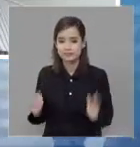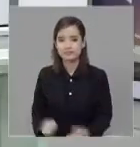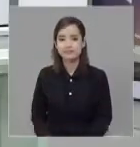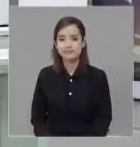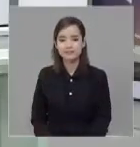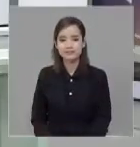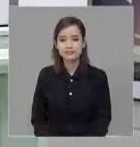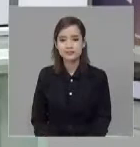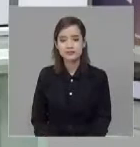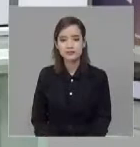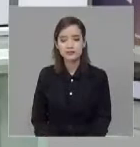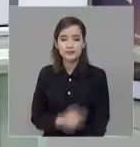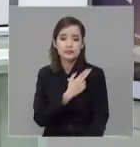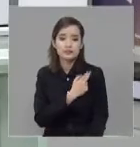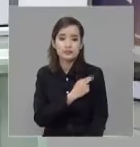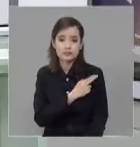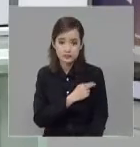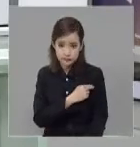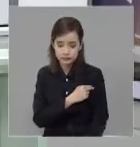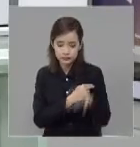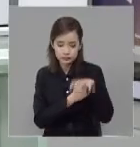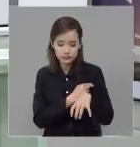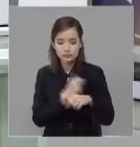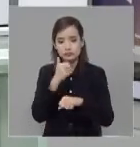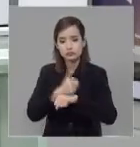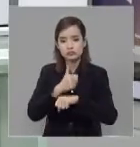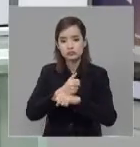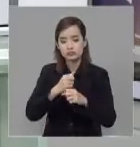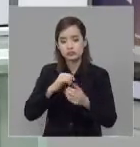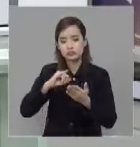อบคุณค่ะ ท่านนายแพทย์ศักดิ์สิทธิ์มหารัตนวงศ์นะครับผู้อำนวยการโรงพยาบาลหลังสวนจังหวัดชุมพร